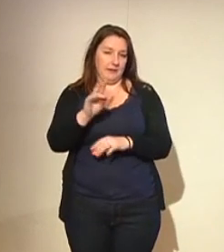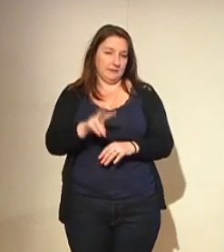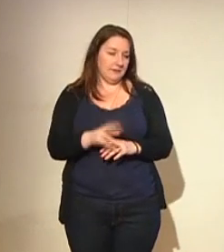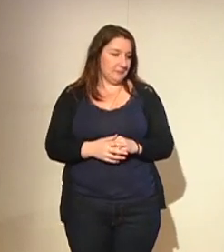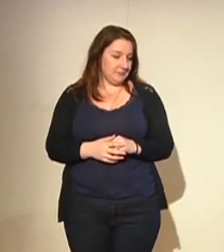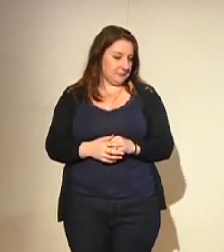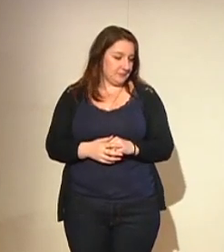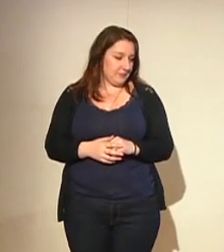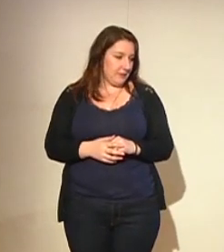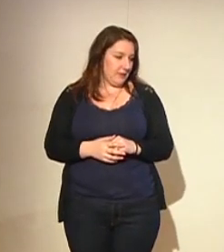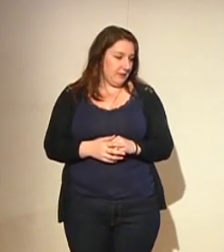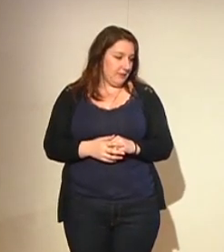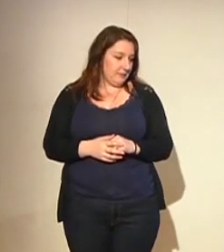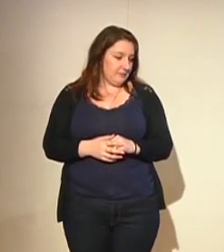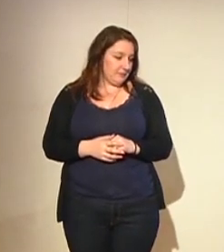délibération